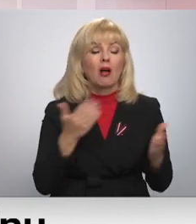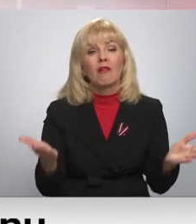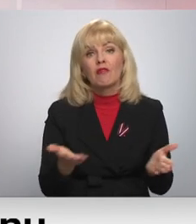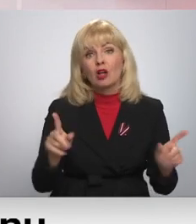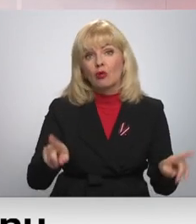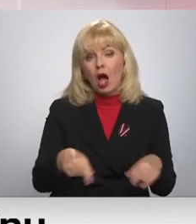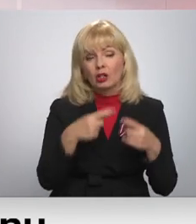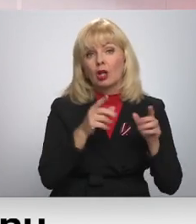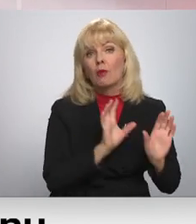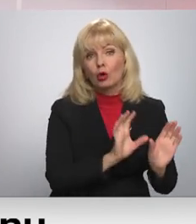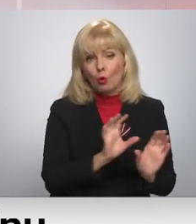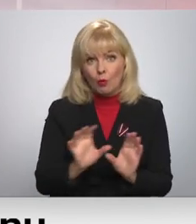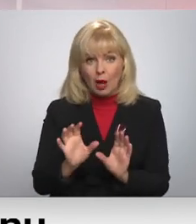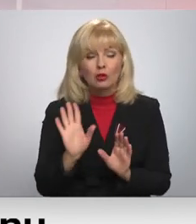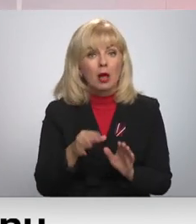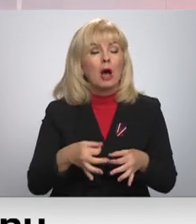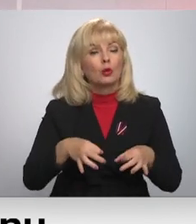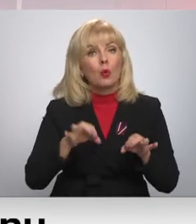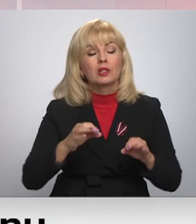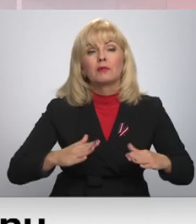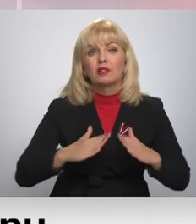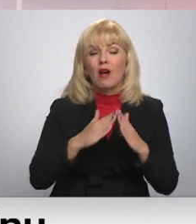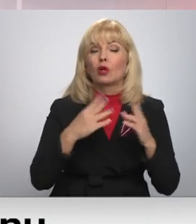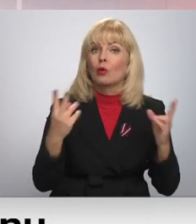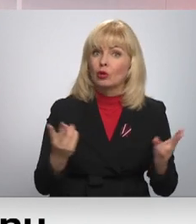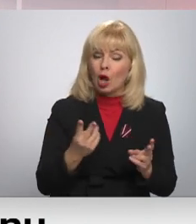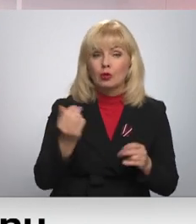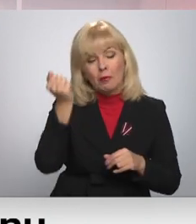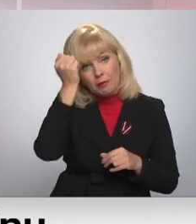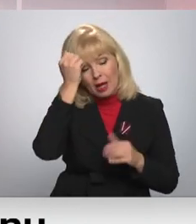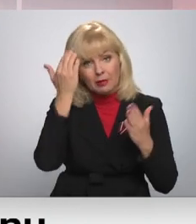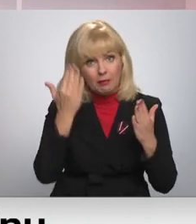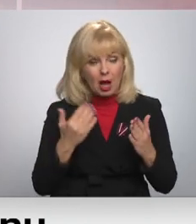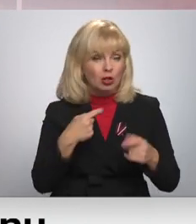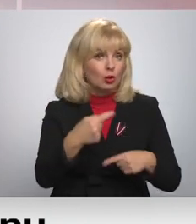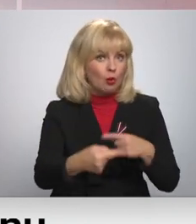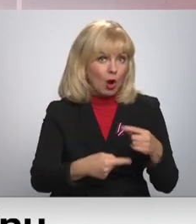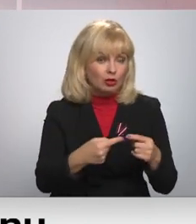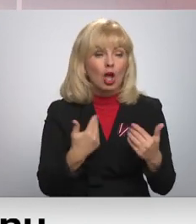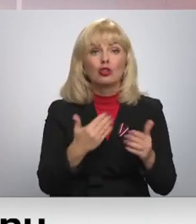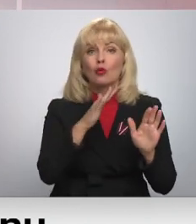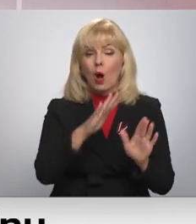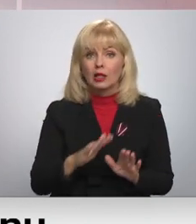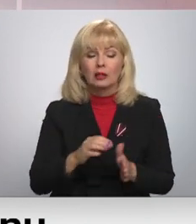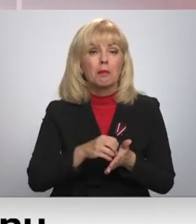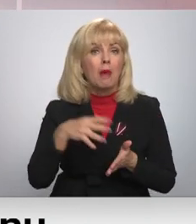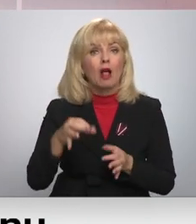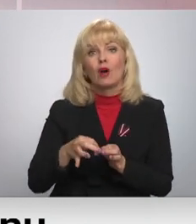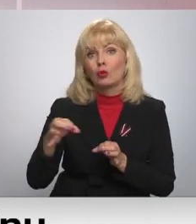attīstību, rūpējās arī par nozīmīgu svētku tradīciju un piemiņas pasākumu norisi. Šoruden balvu